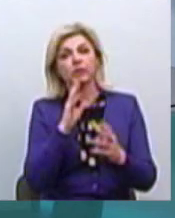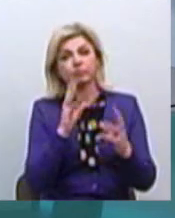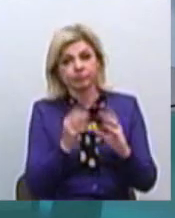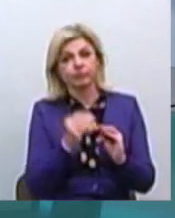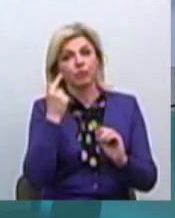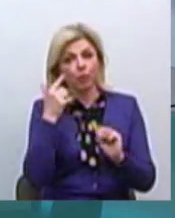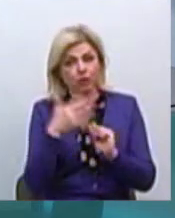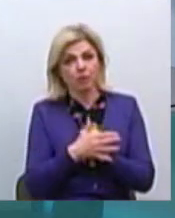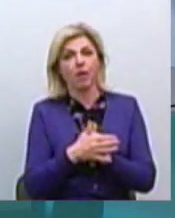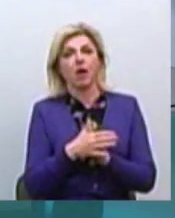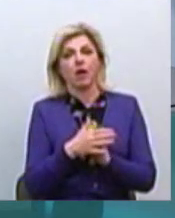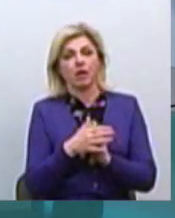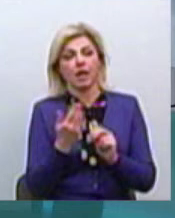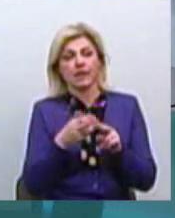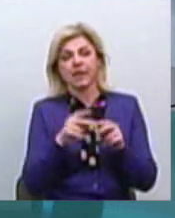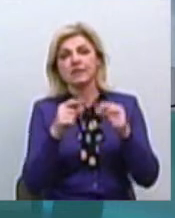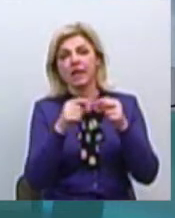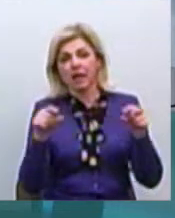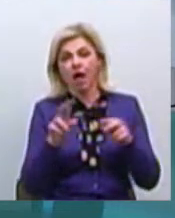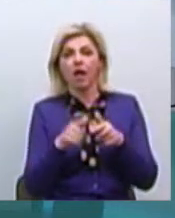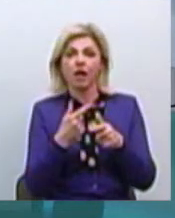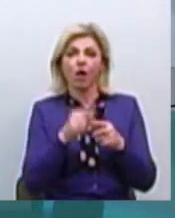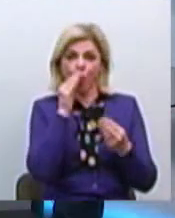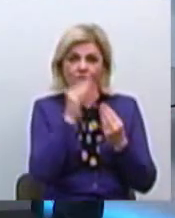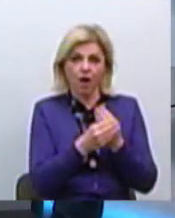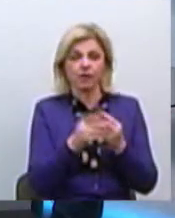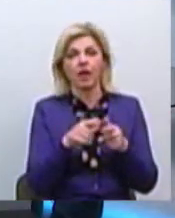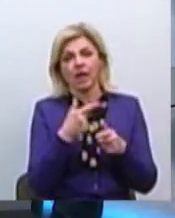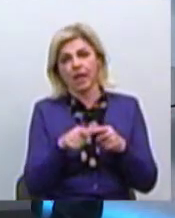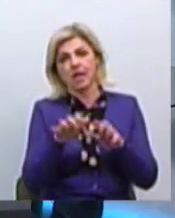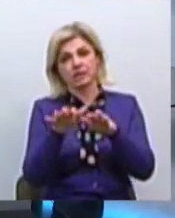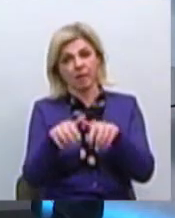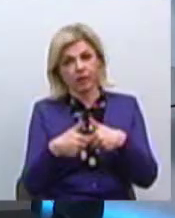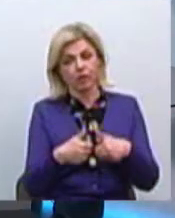вони їх або ховали, або ми їх вилучали.